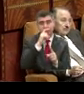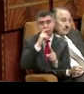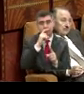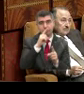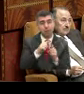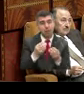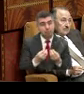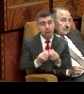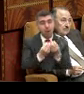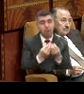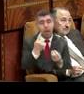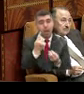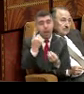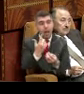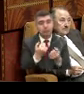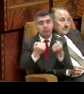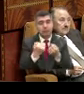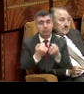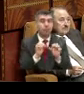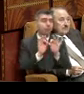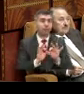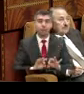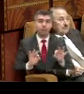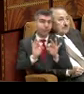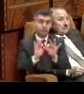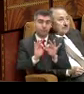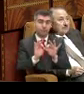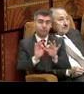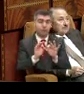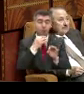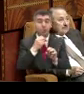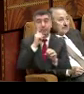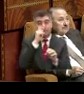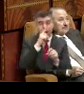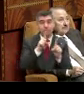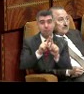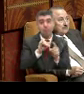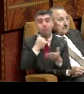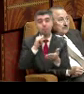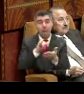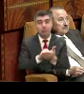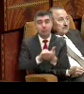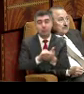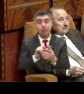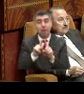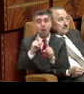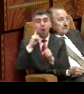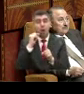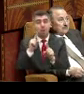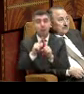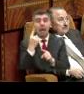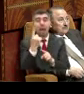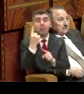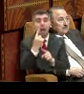الدواب؟ هل ضريبتهن أن يموتن وهن على أكتاف الرجال؟ هل ضريبتهن أن يموتن لأن سيارات الإسعاف